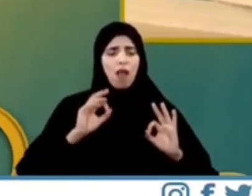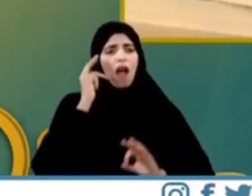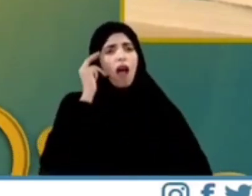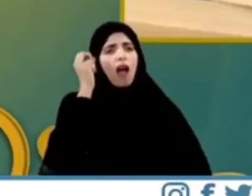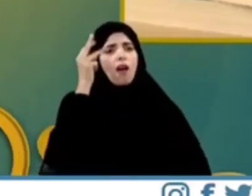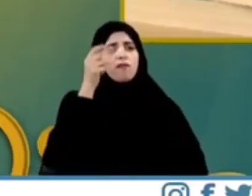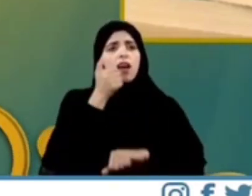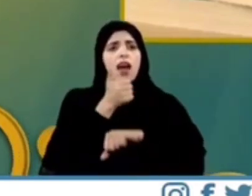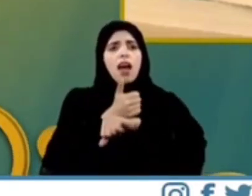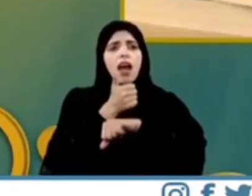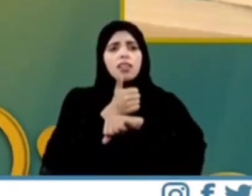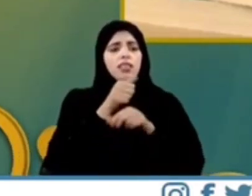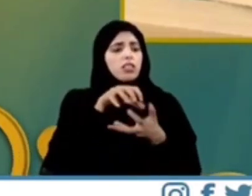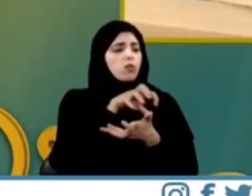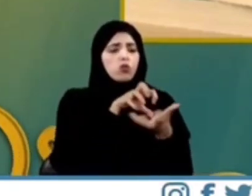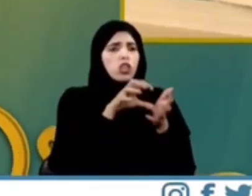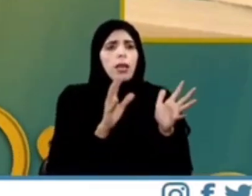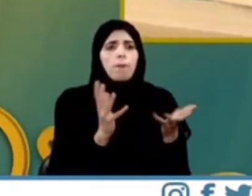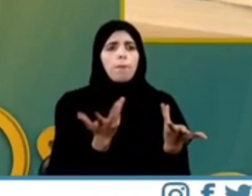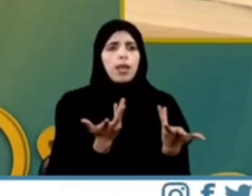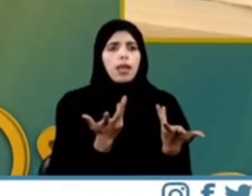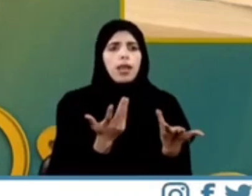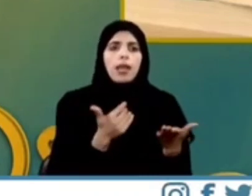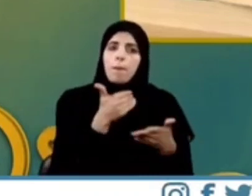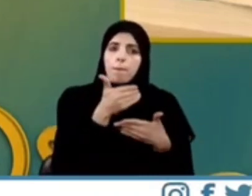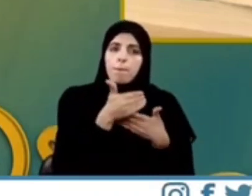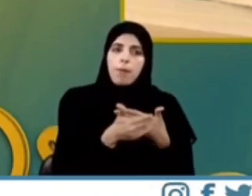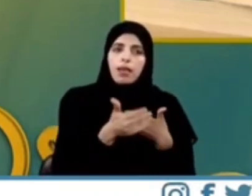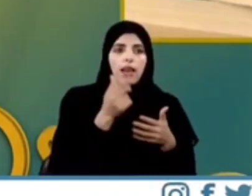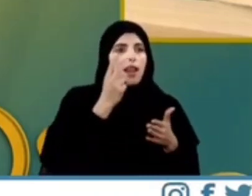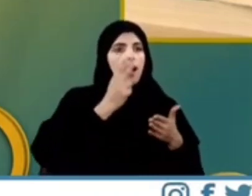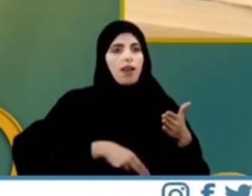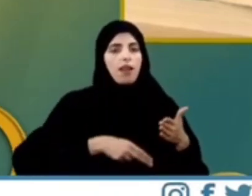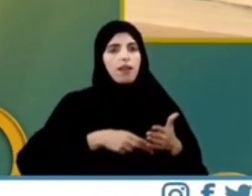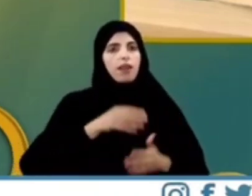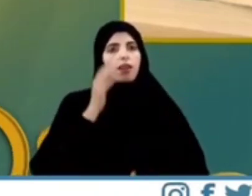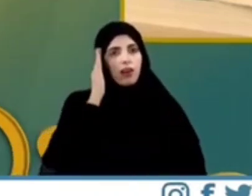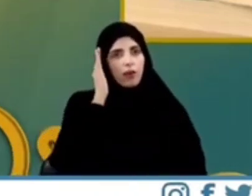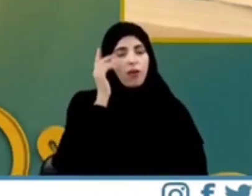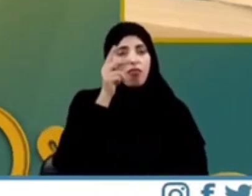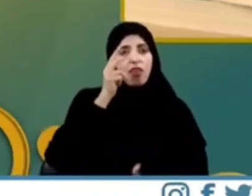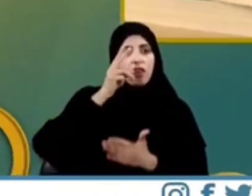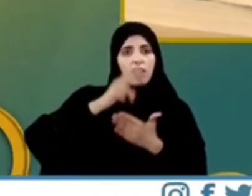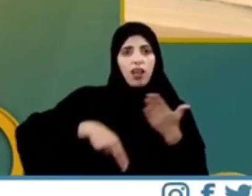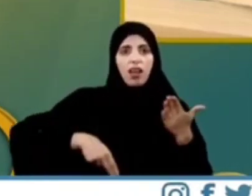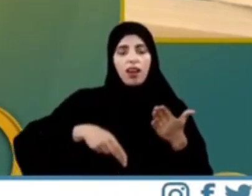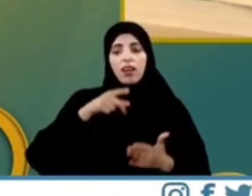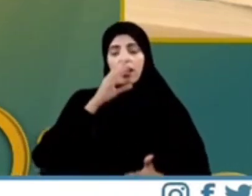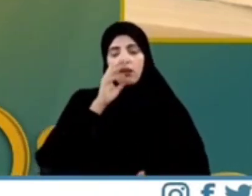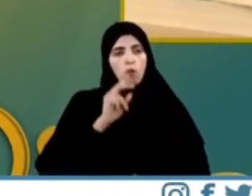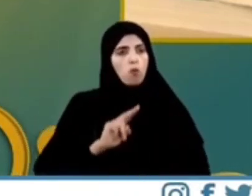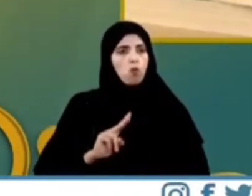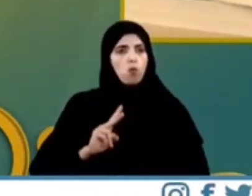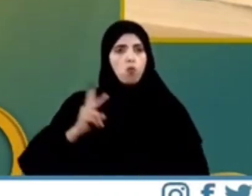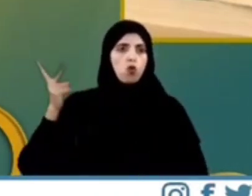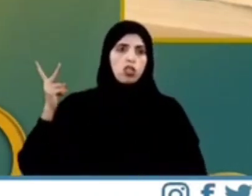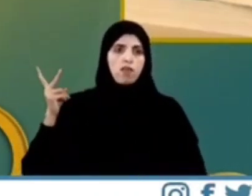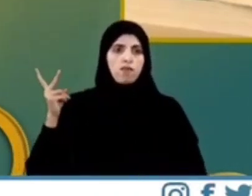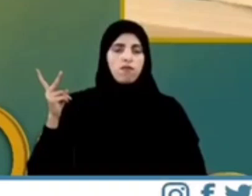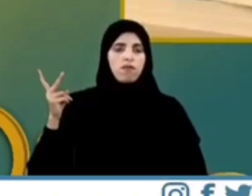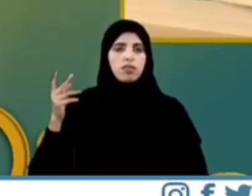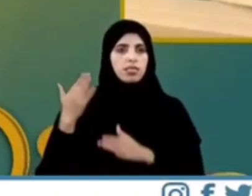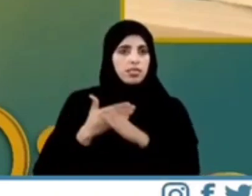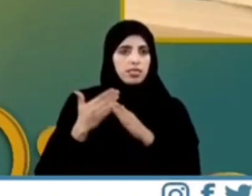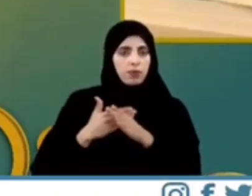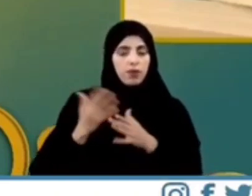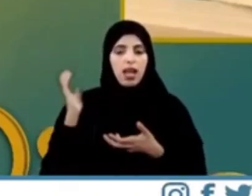عرفنا اساس المشكلة، ومن بعدها صار القرار. للعلم القرار يعتبر غريب جدا